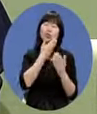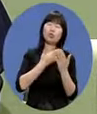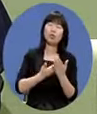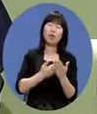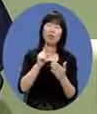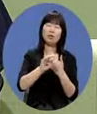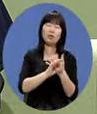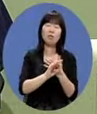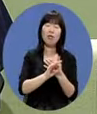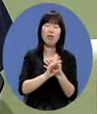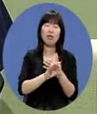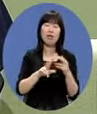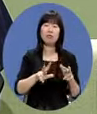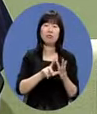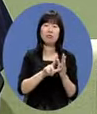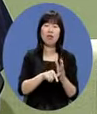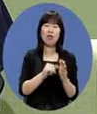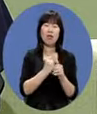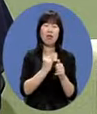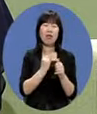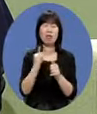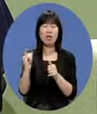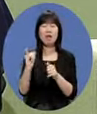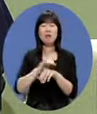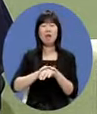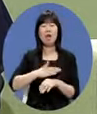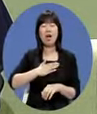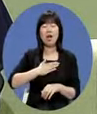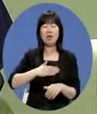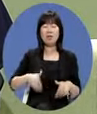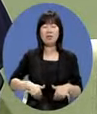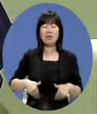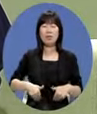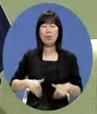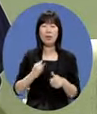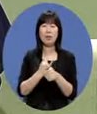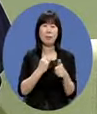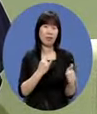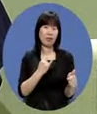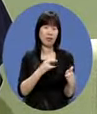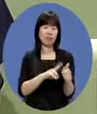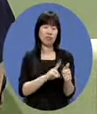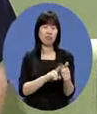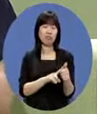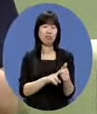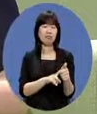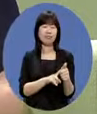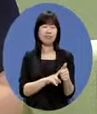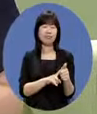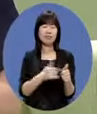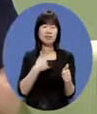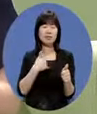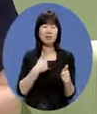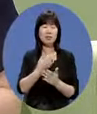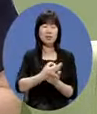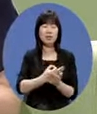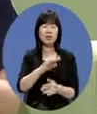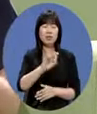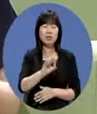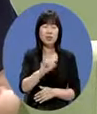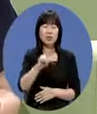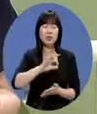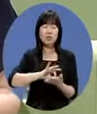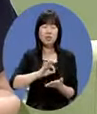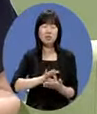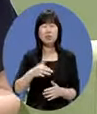거는 뭐냐면 이럴 때 이제 아내분들이 좀 잘 아셔야 되는 게 남편분들이 도대체 내가 번 돈을 도대체